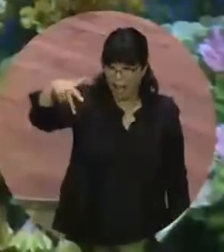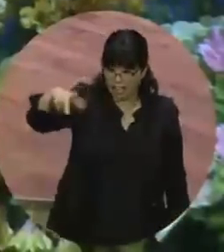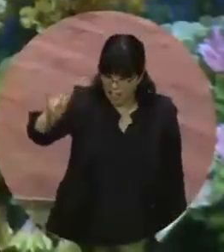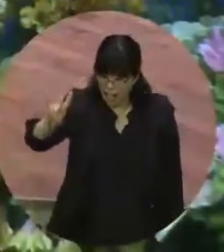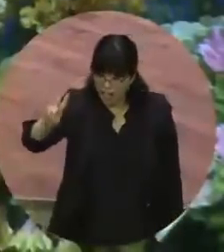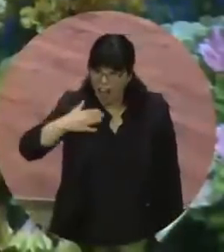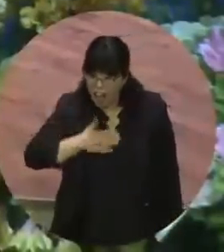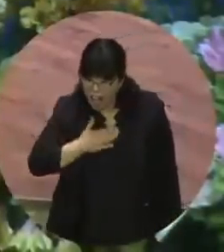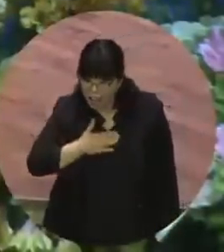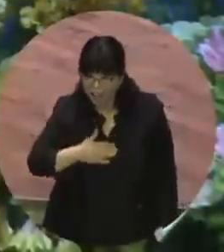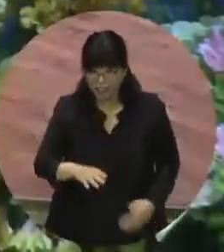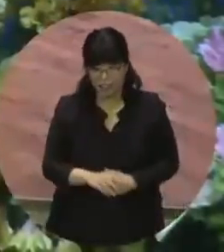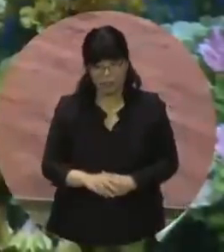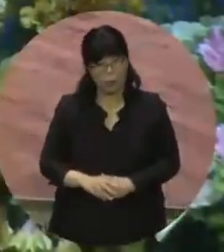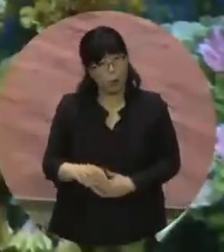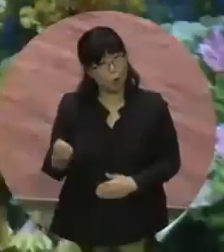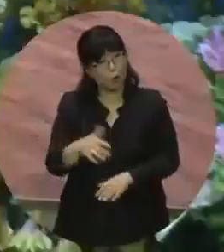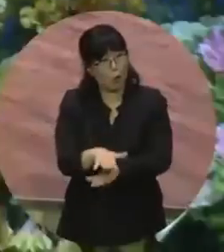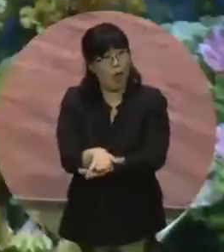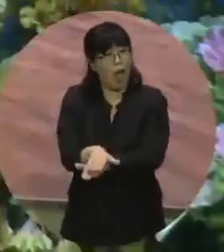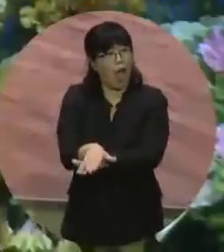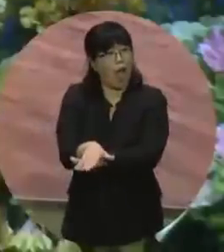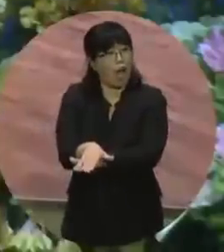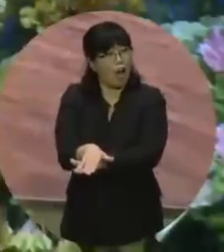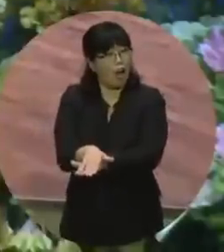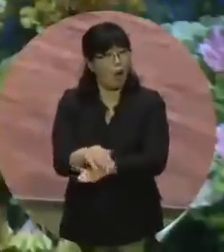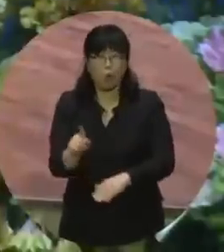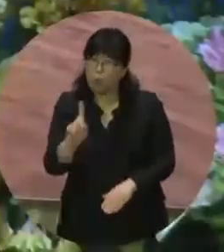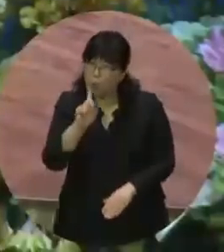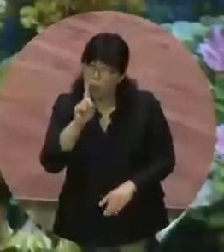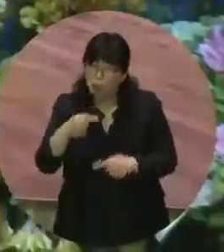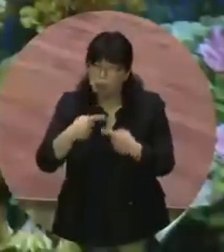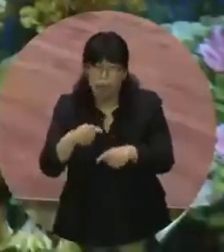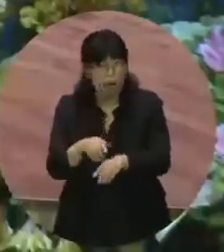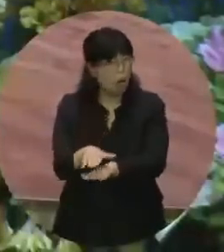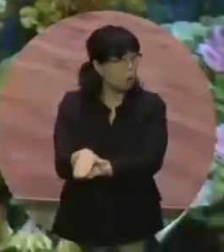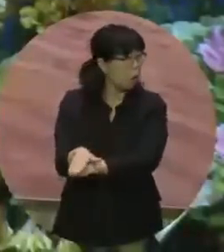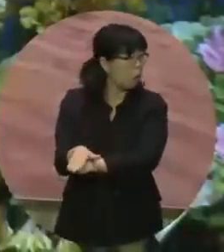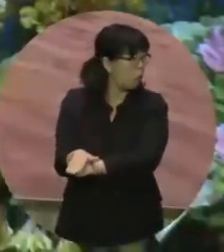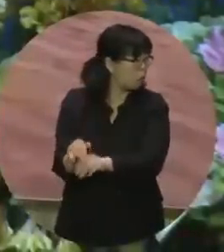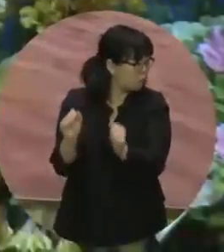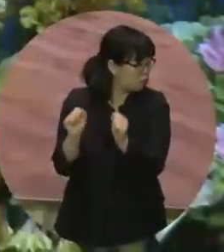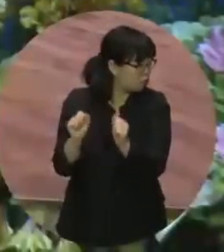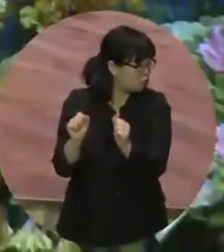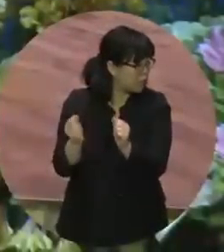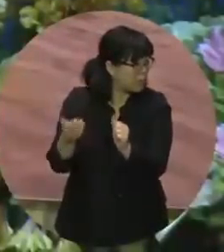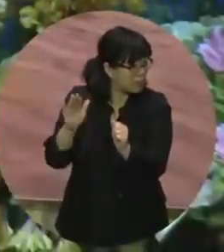동참, 같이 뭔가 소통하려고 하는 사람이 아재래. 아재.